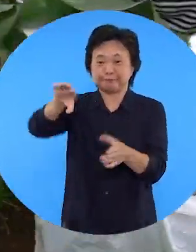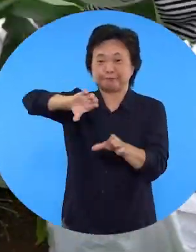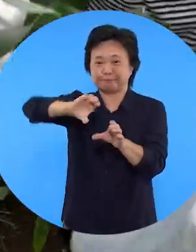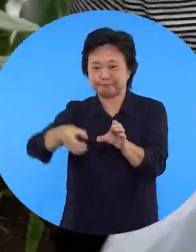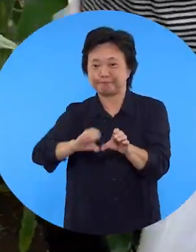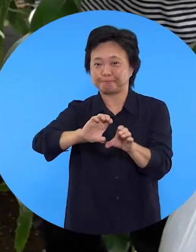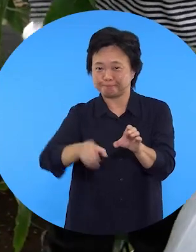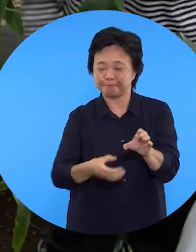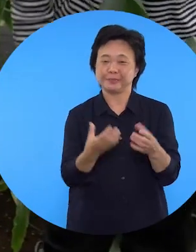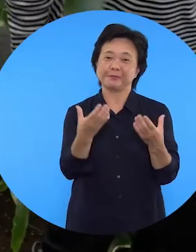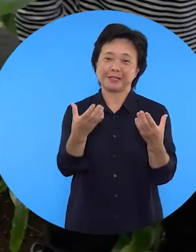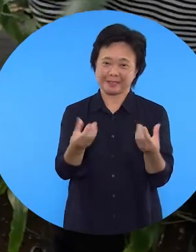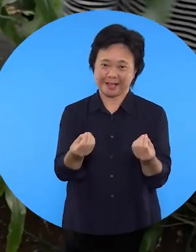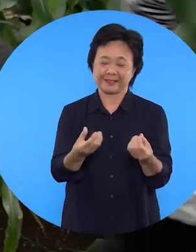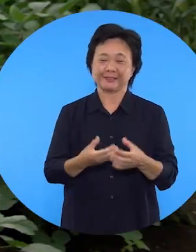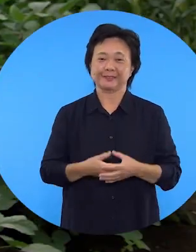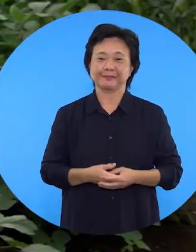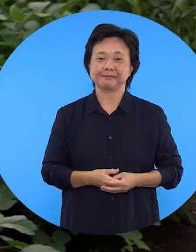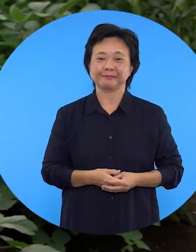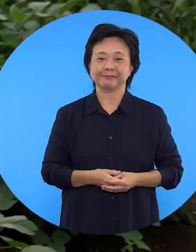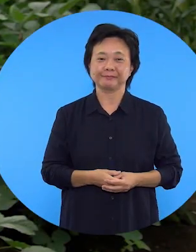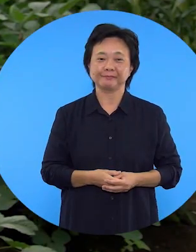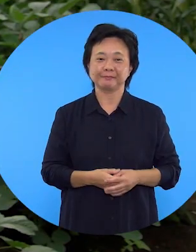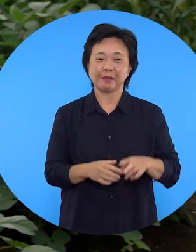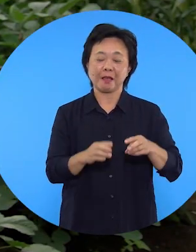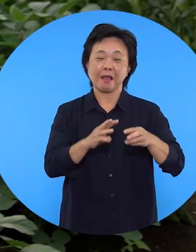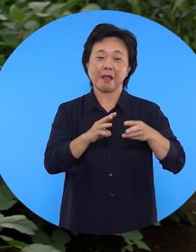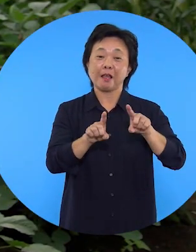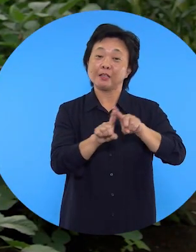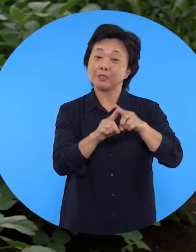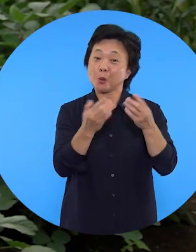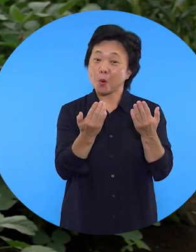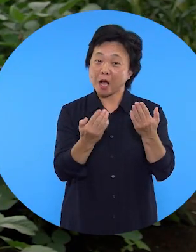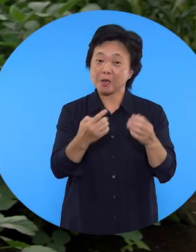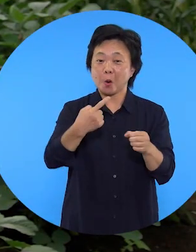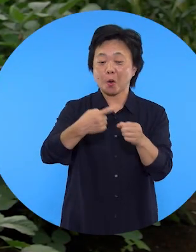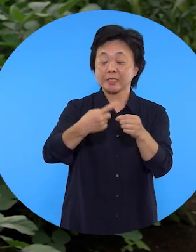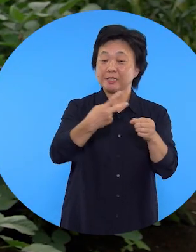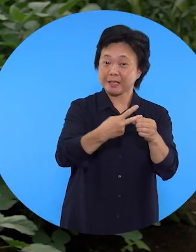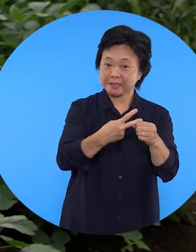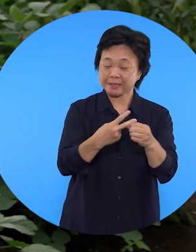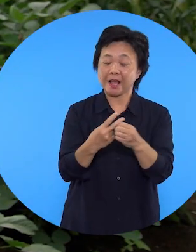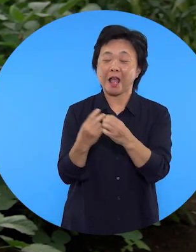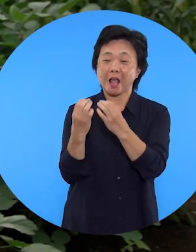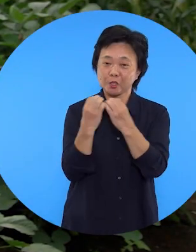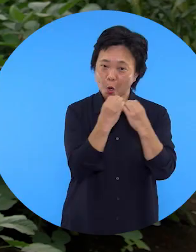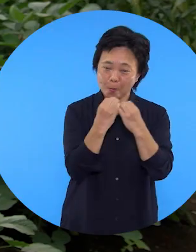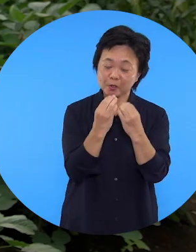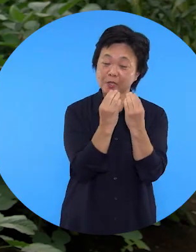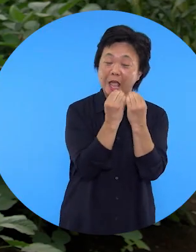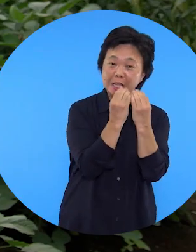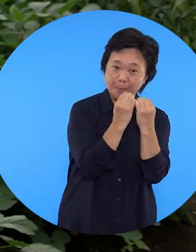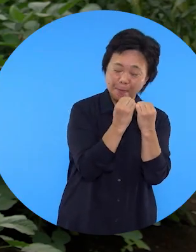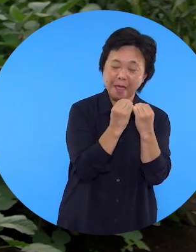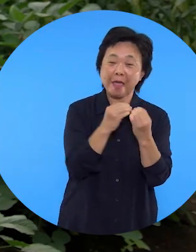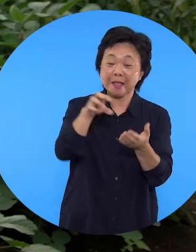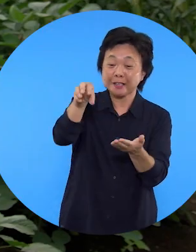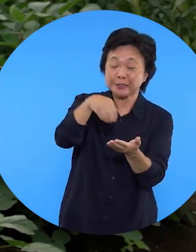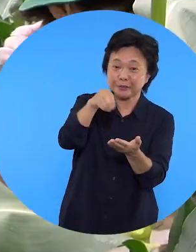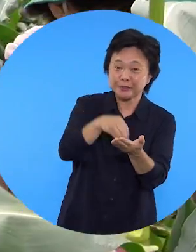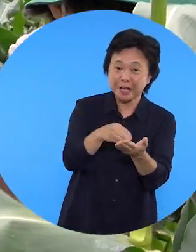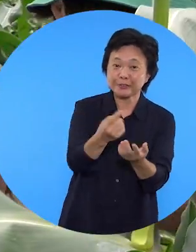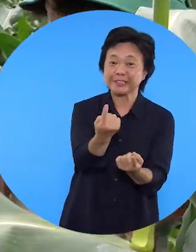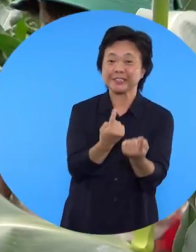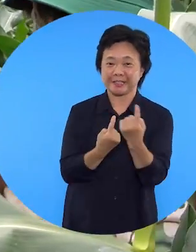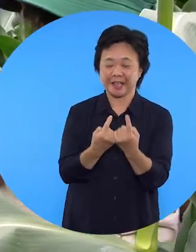ました日3番あのまあ小学校12年生が枝豆だとかトウモロコシ収穫に来たり